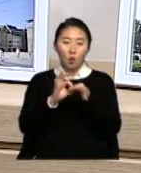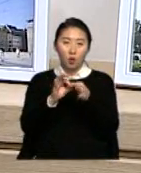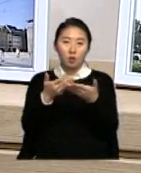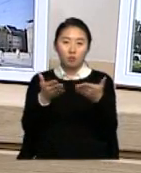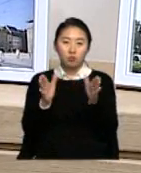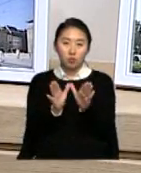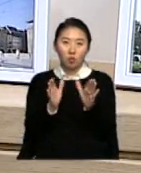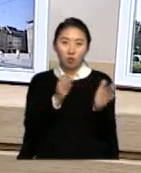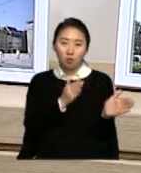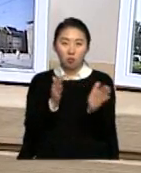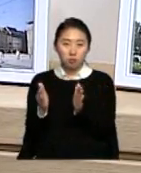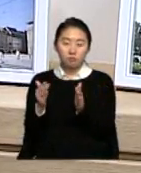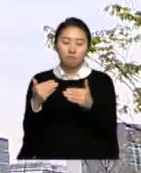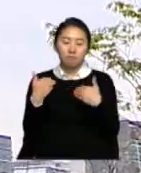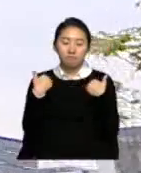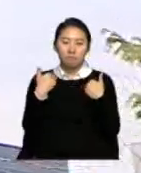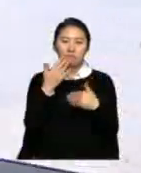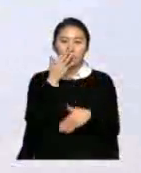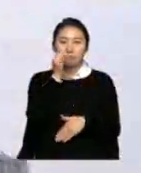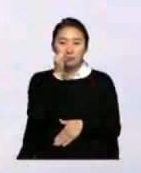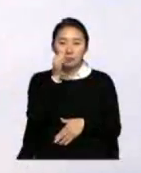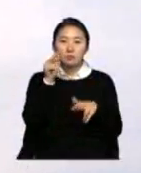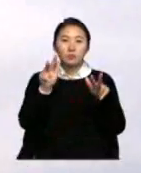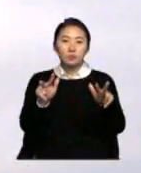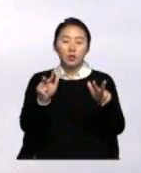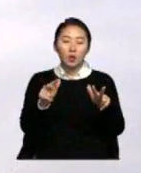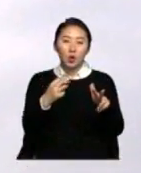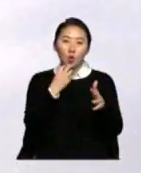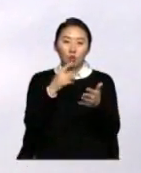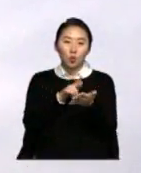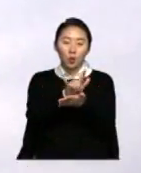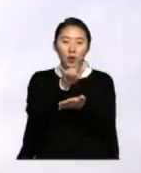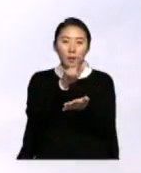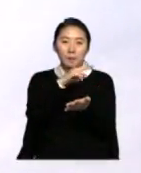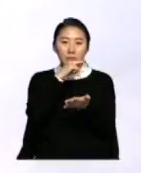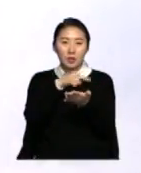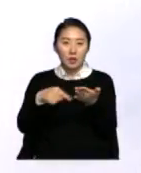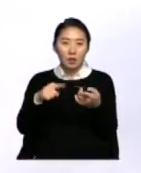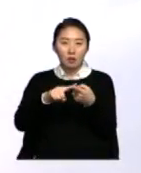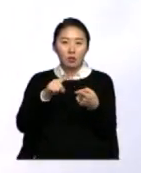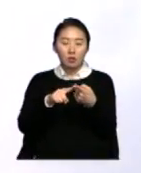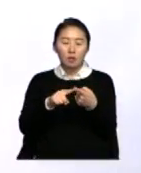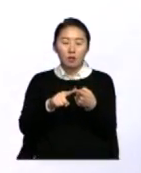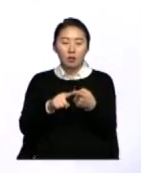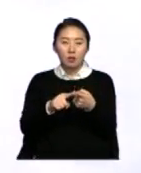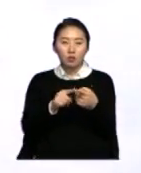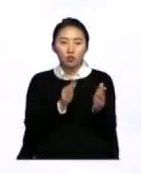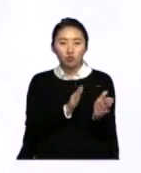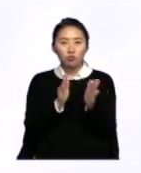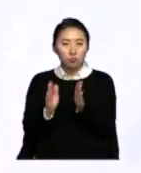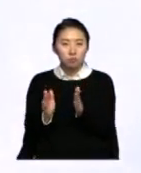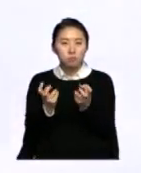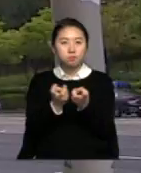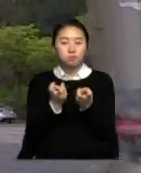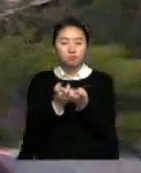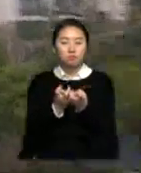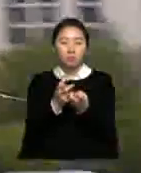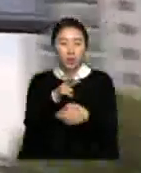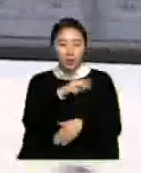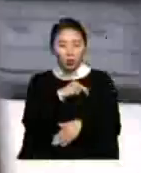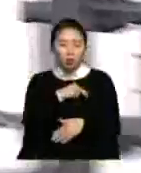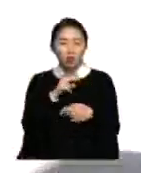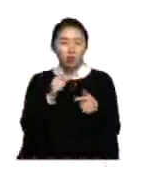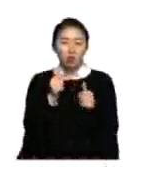하여금 그런 일을 할 수 있도록 해보. 하지만 현재 서울공항 피해와 관련된 가시적 대안 마련은 어려운 상황. 국회에 계류